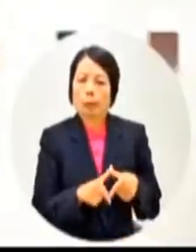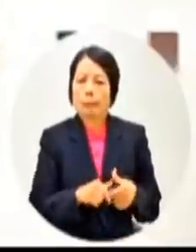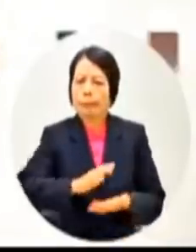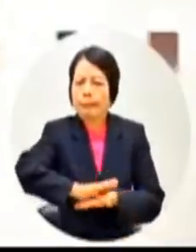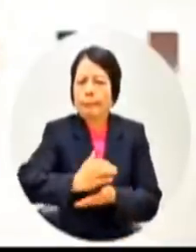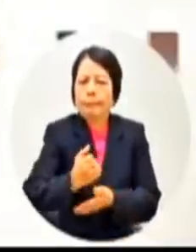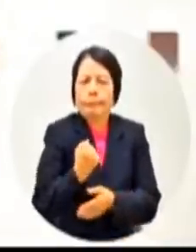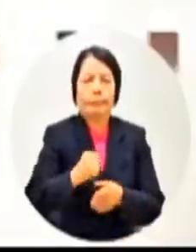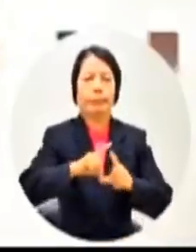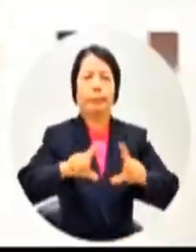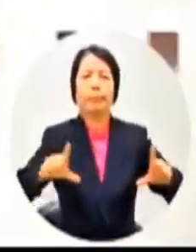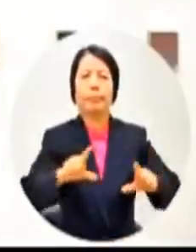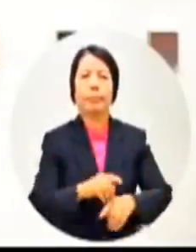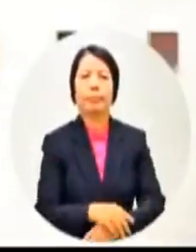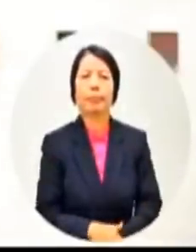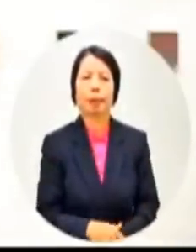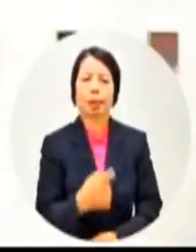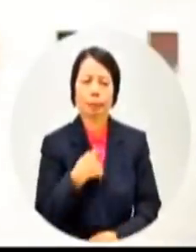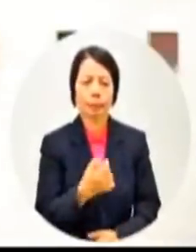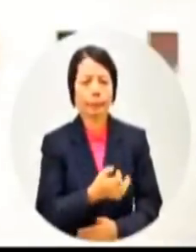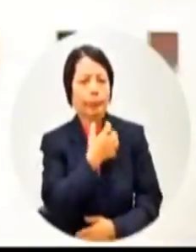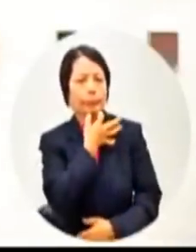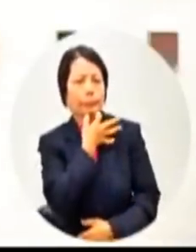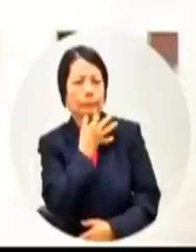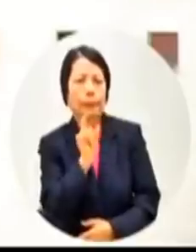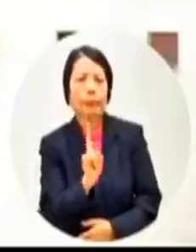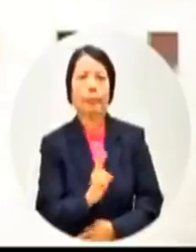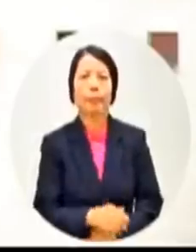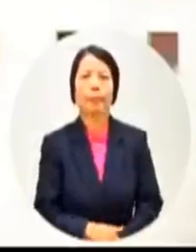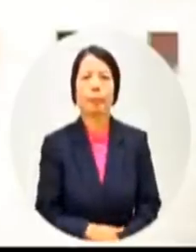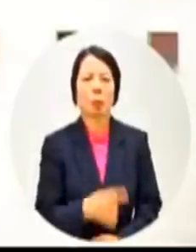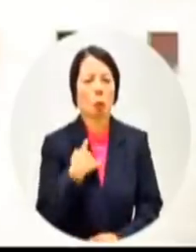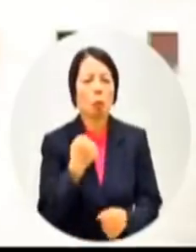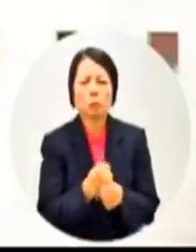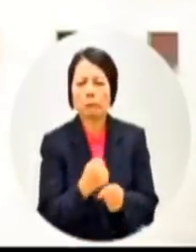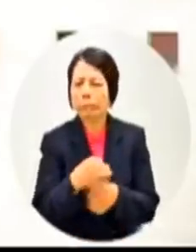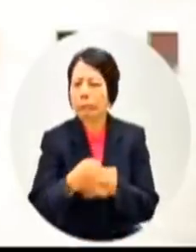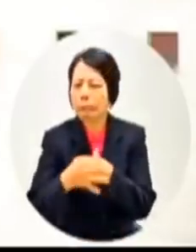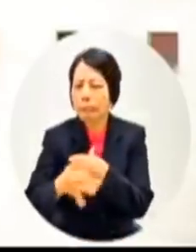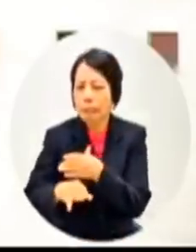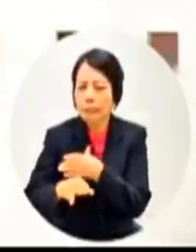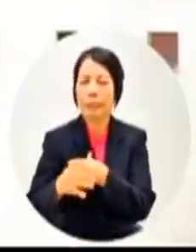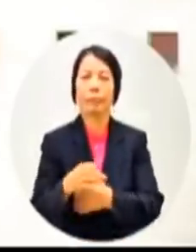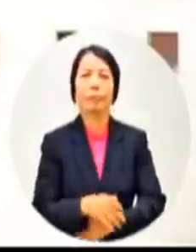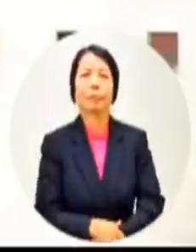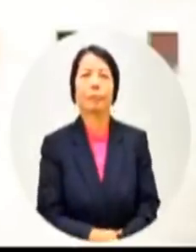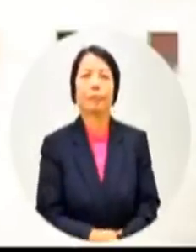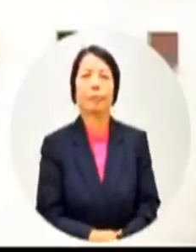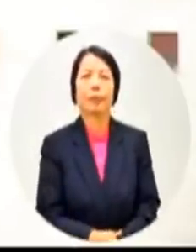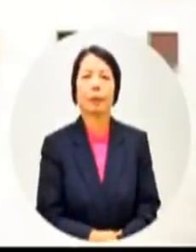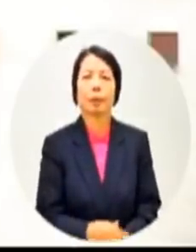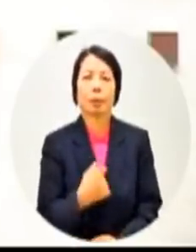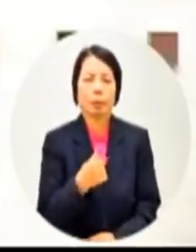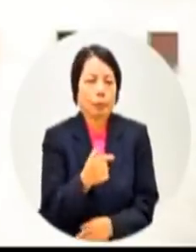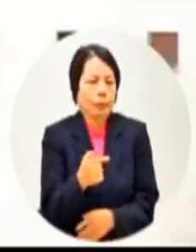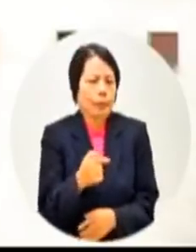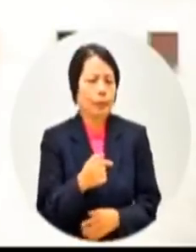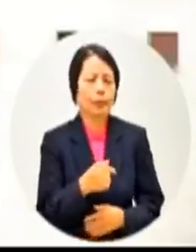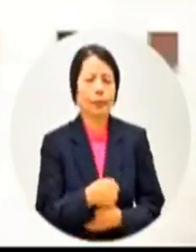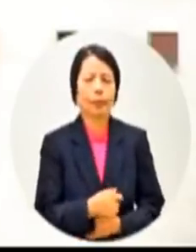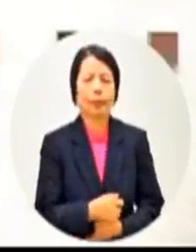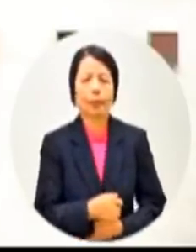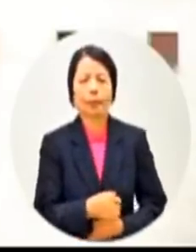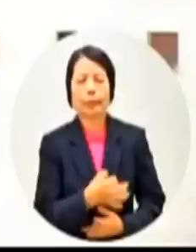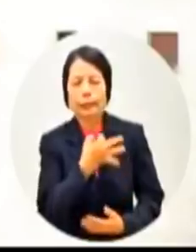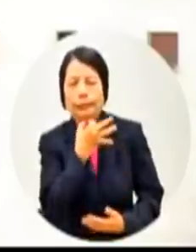什么？我怕他做不好，所以我非常非常的担忧。我们所接触到的目